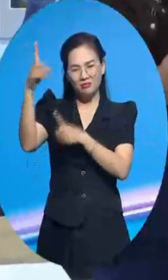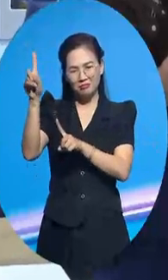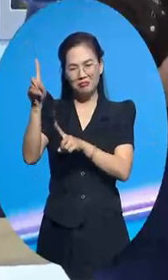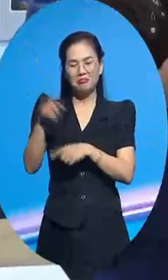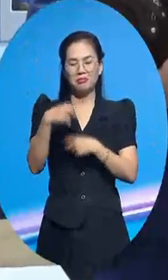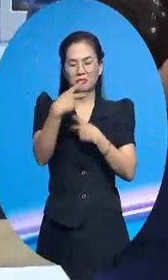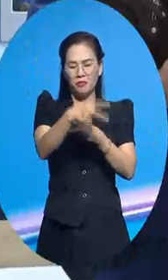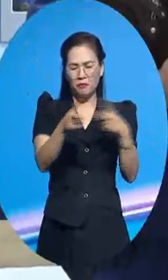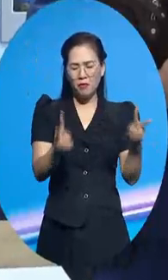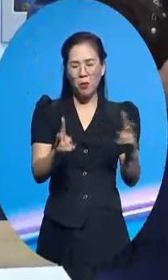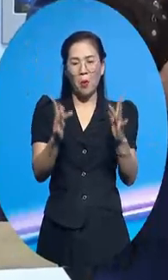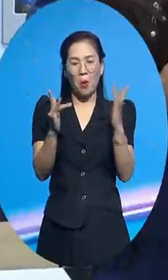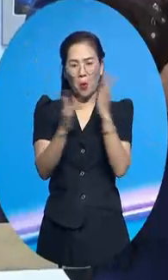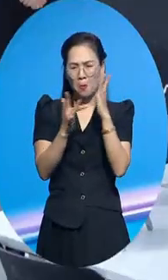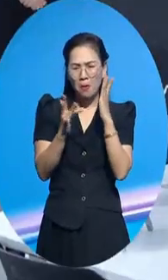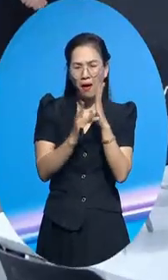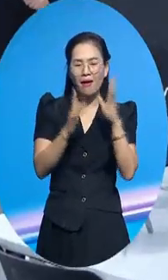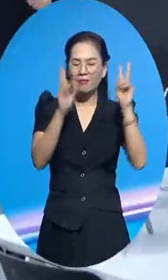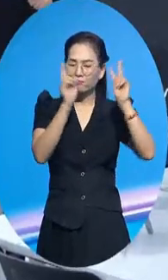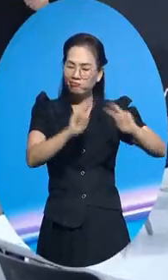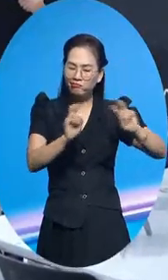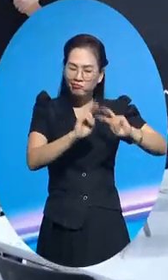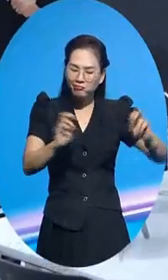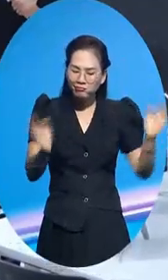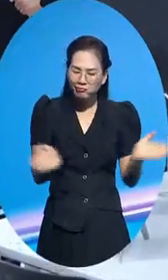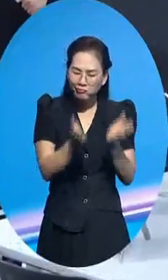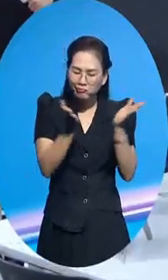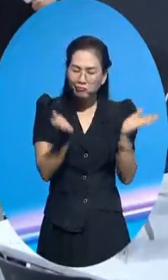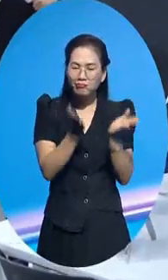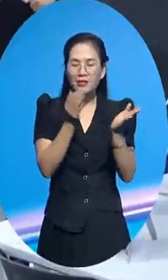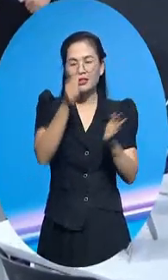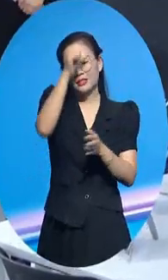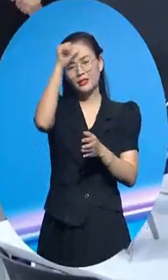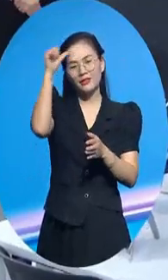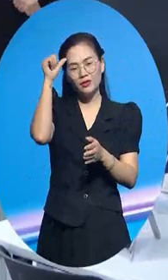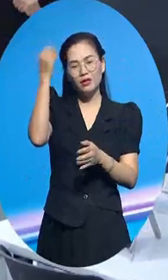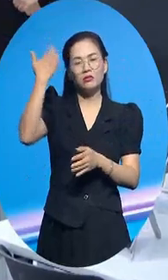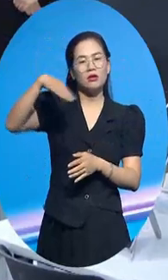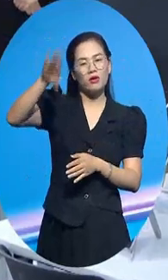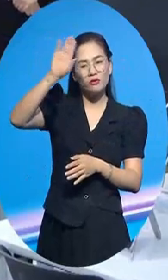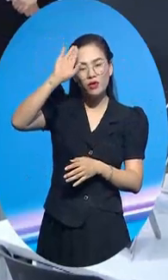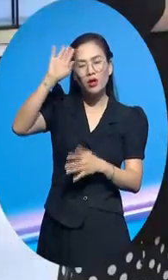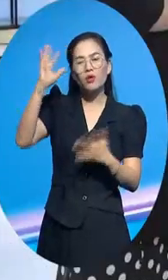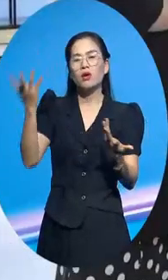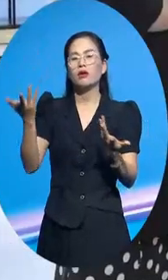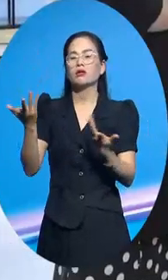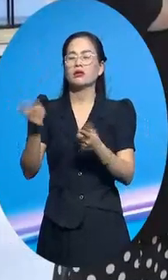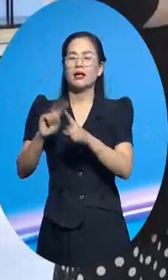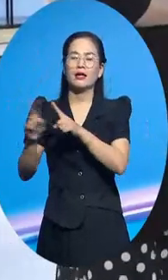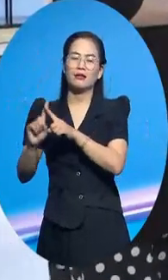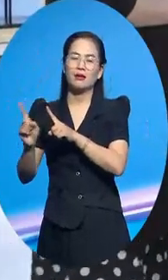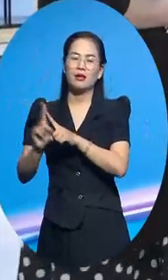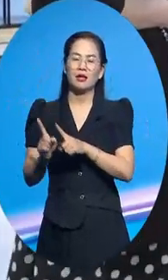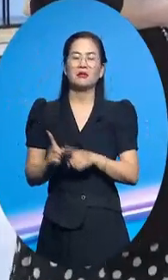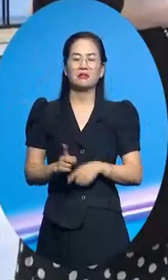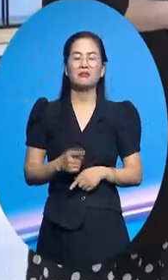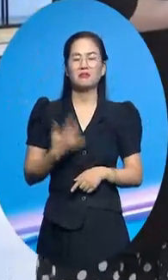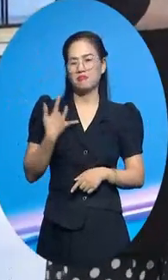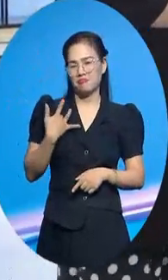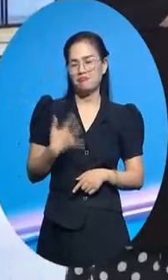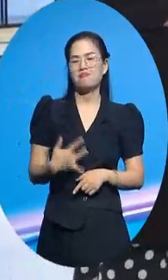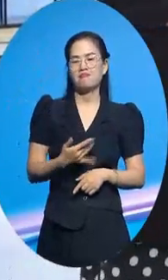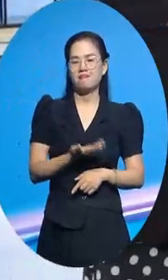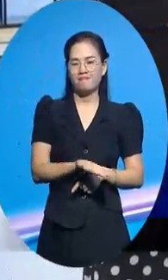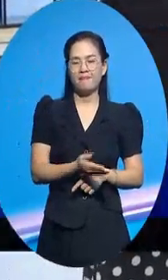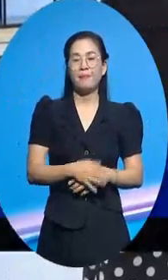không gian trải nghiệm công nghệ, nơi nghiên cứu và phát triển các sản phẩm của sinh viên, giảng viên và các đối tác của Swinburne Việt Nam. Trước đó,